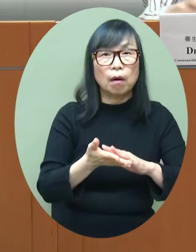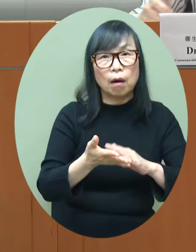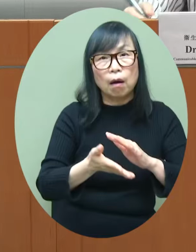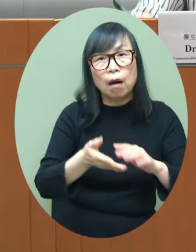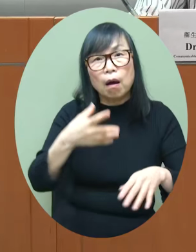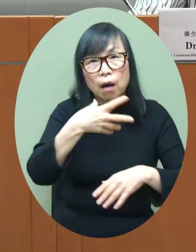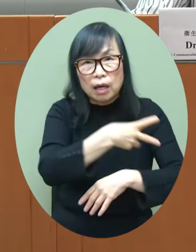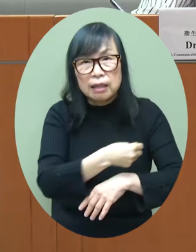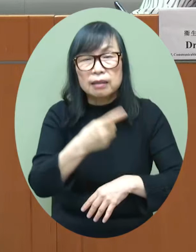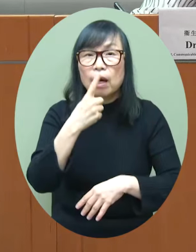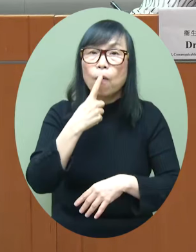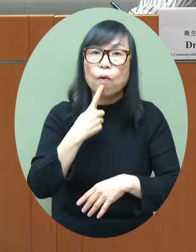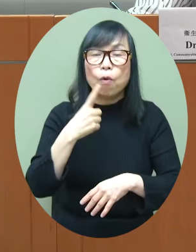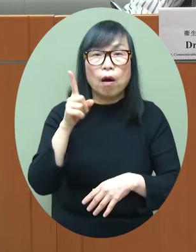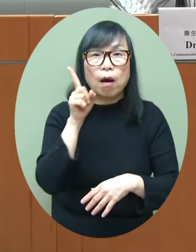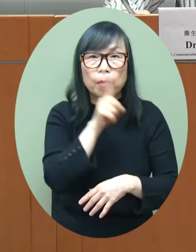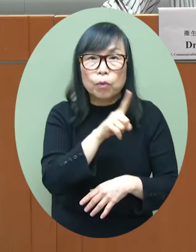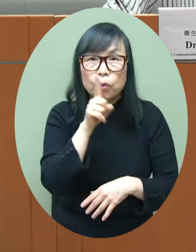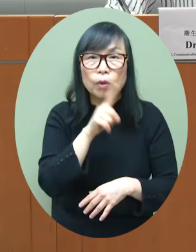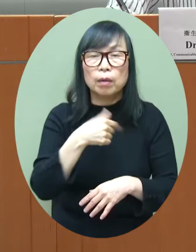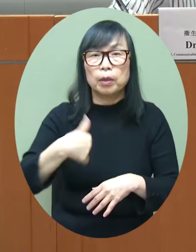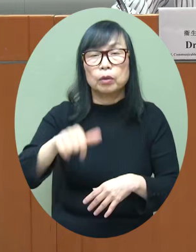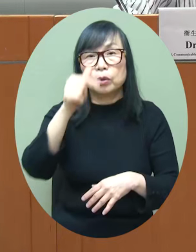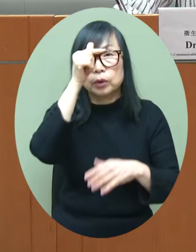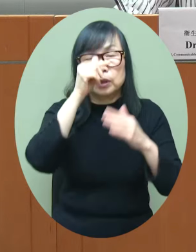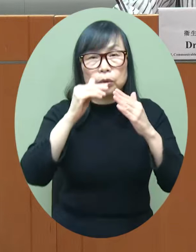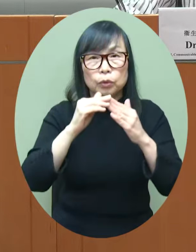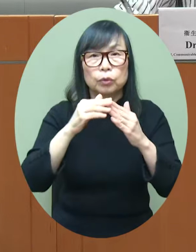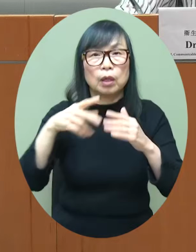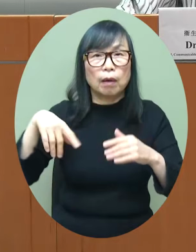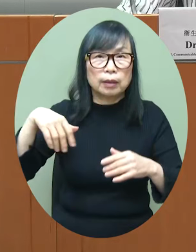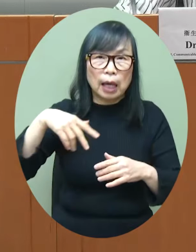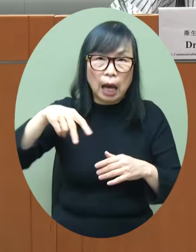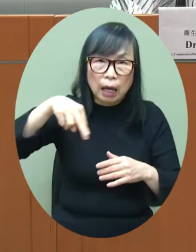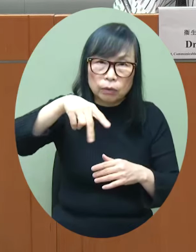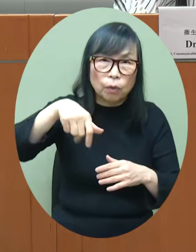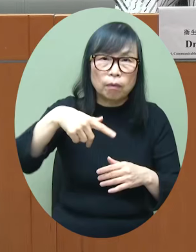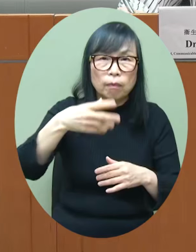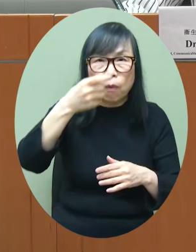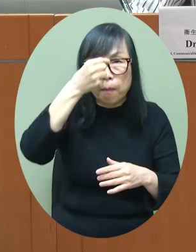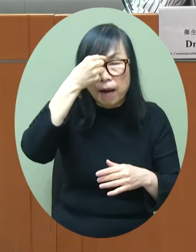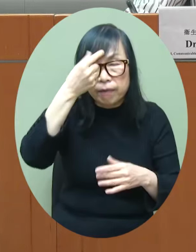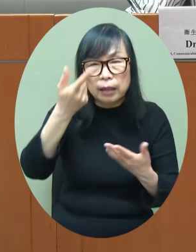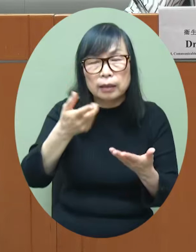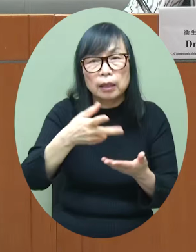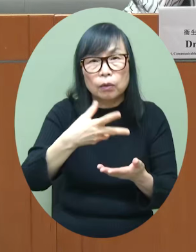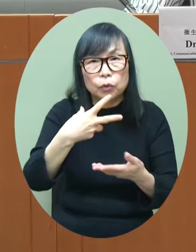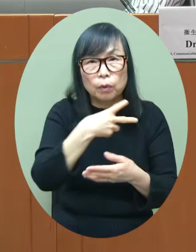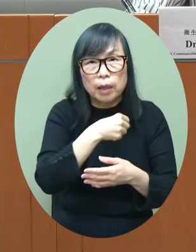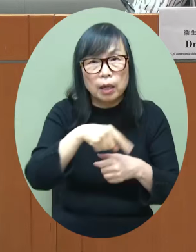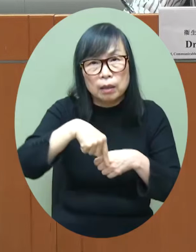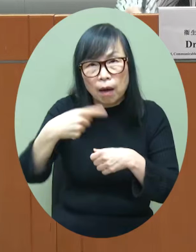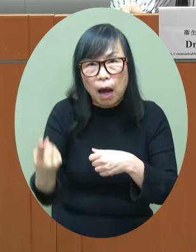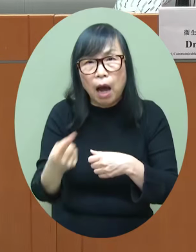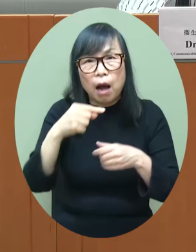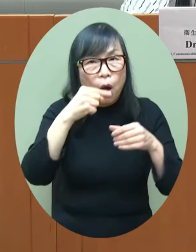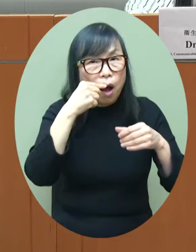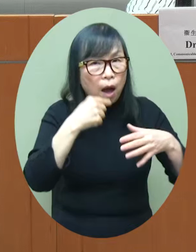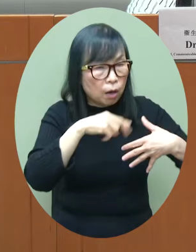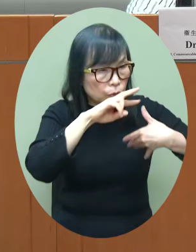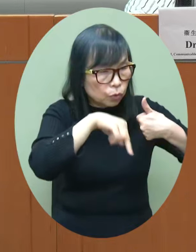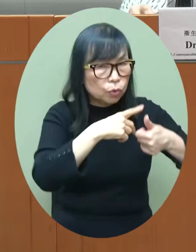能每個禮拜都要去醫院，同埋啲人行動不便咧。如果佢哋未能完成接種，但又要額外去做一個核酸檢